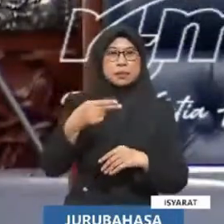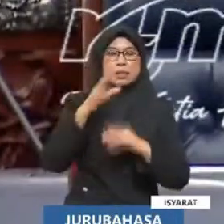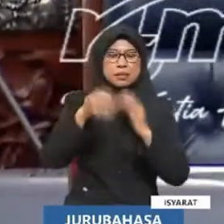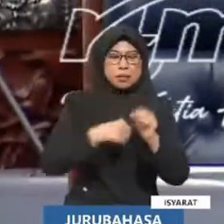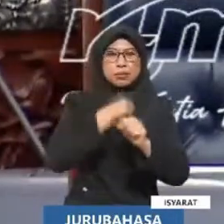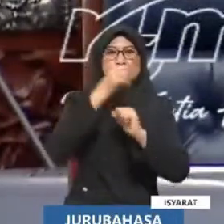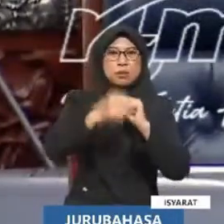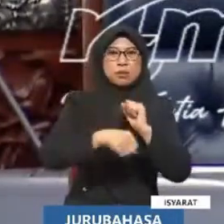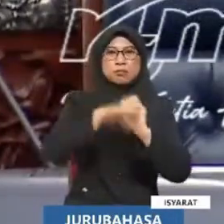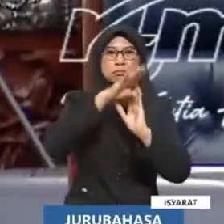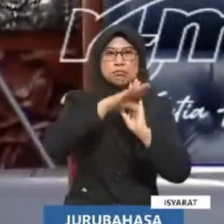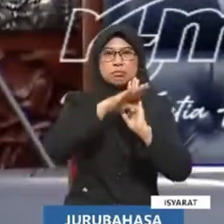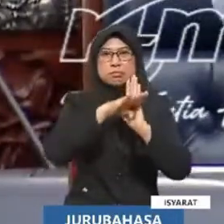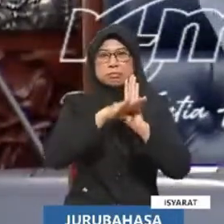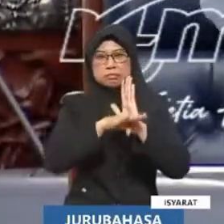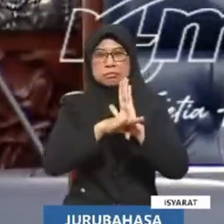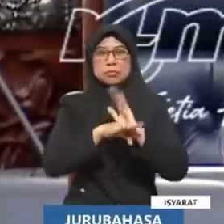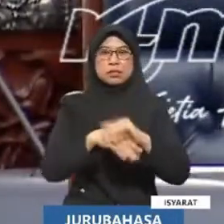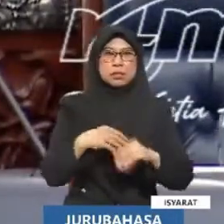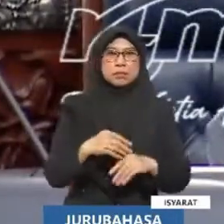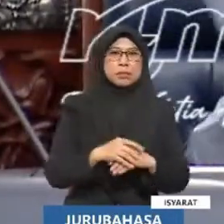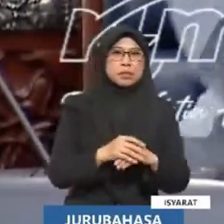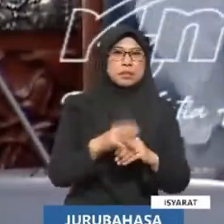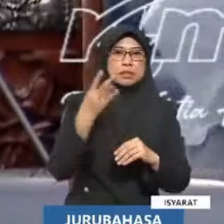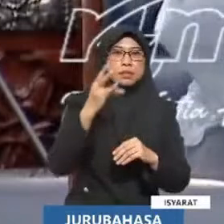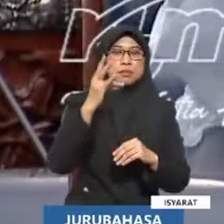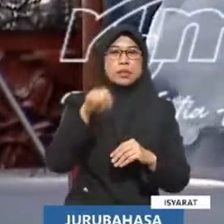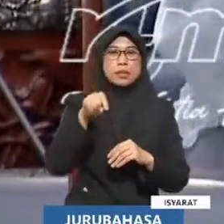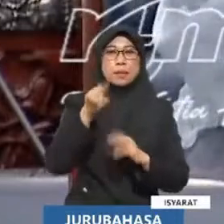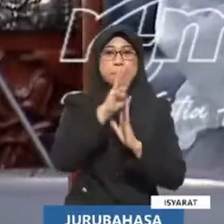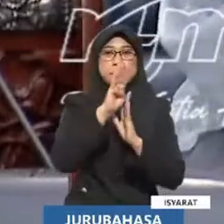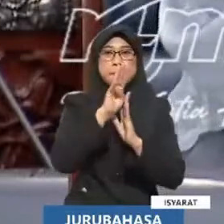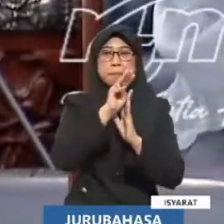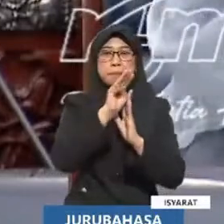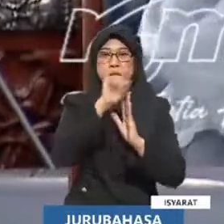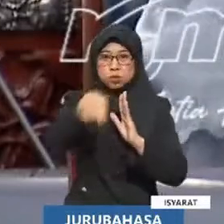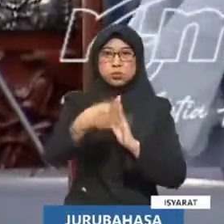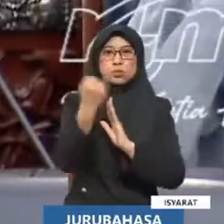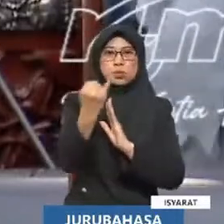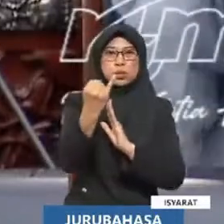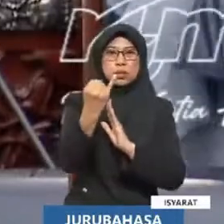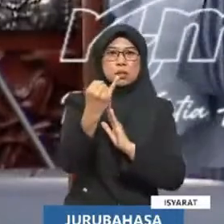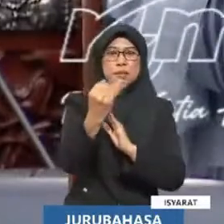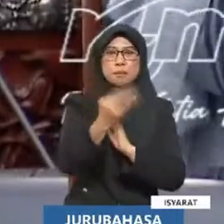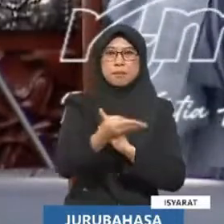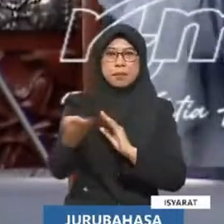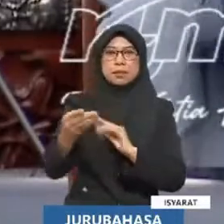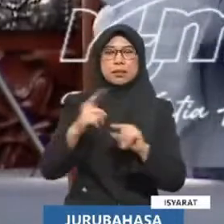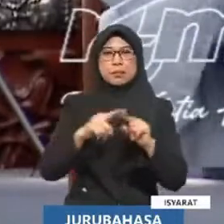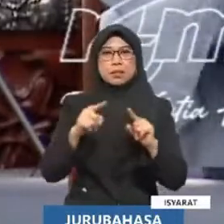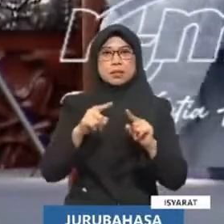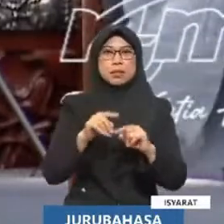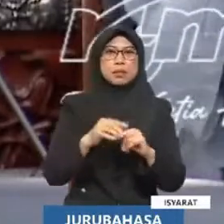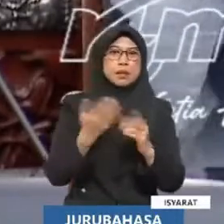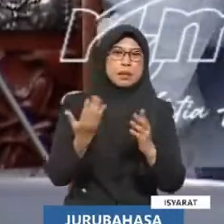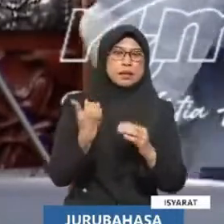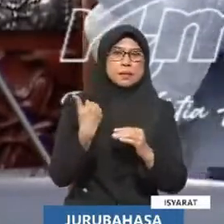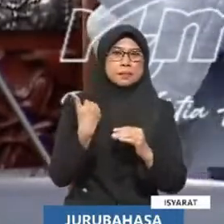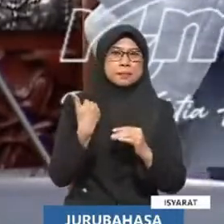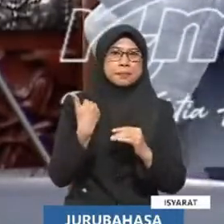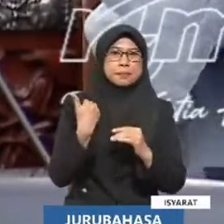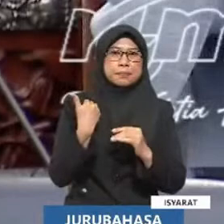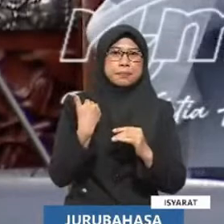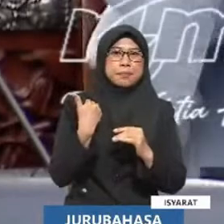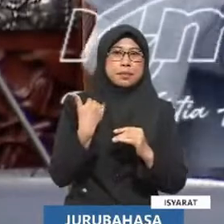Oke kita statistik mentimun Million Lex tambah New Yaris Kupang Seven soal